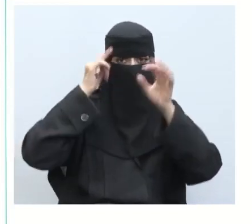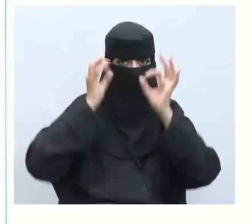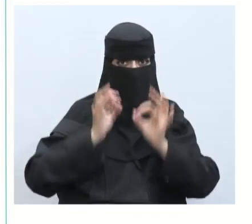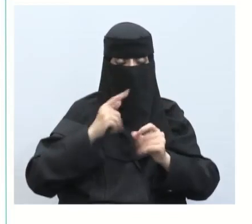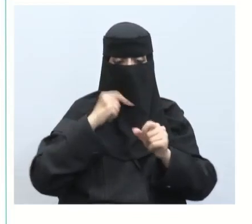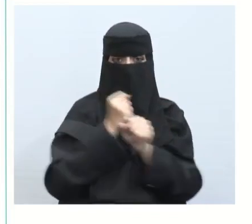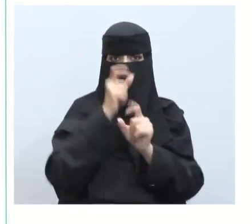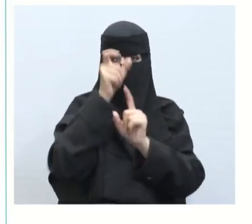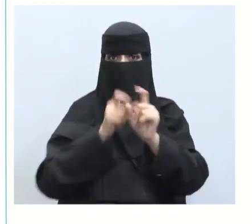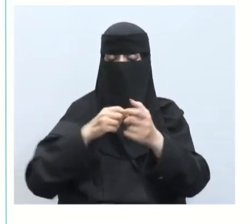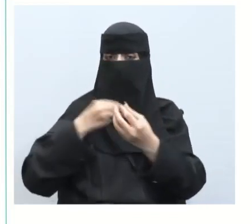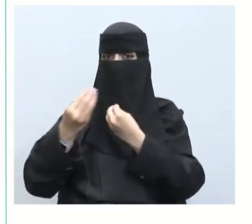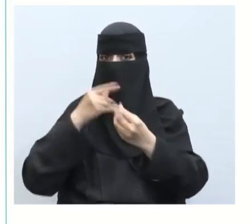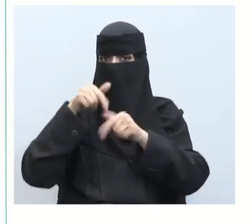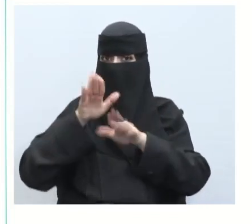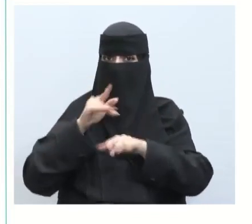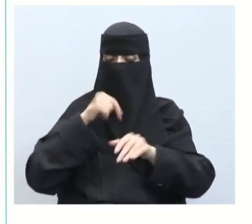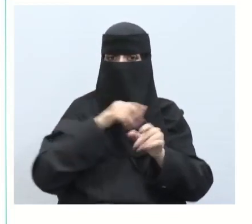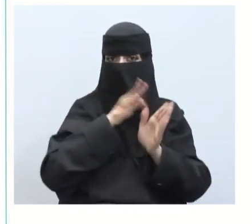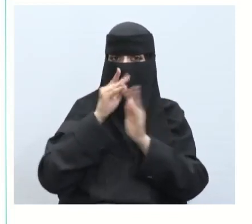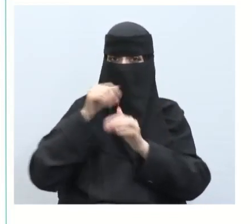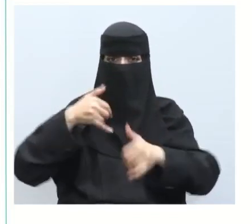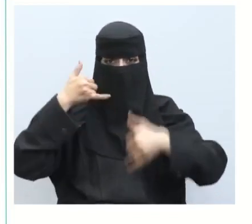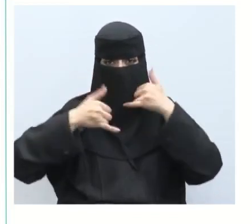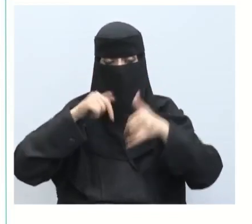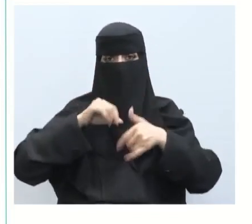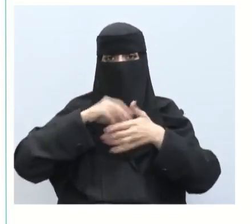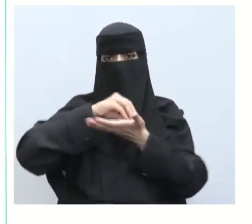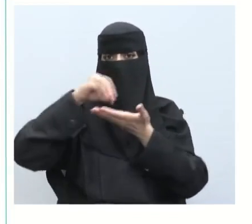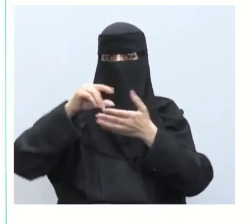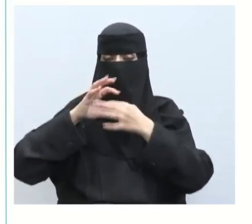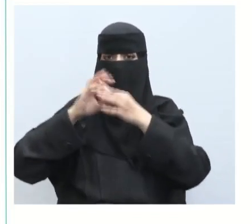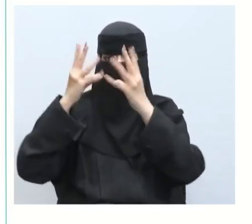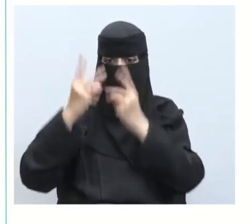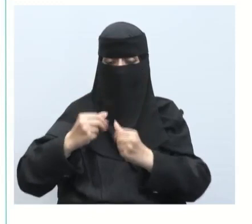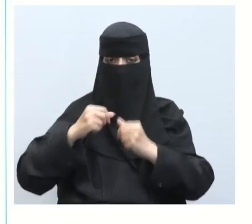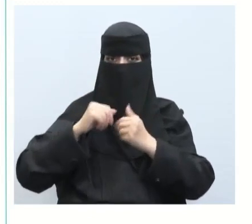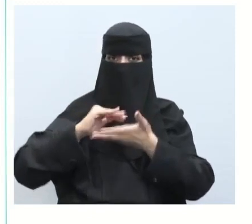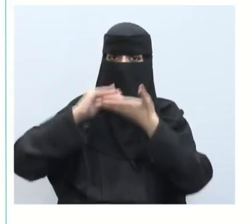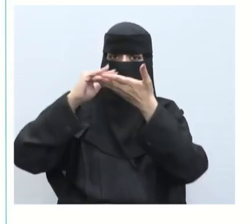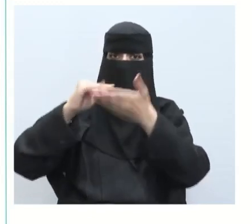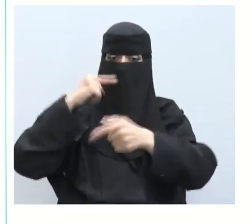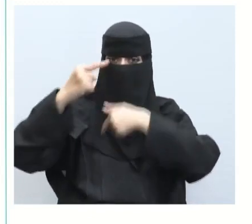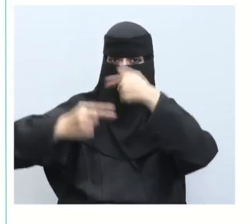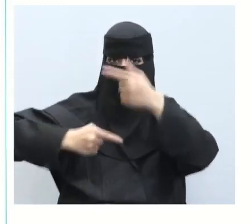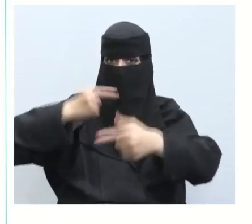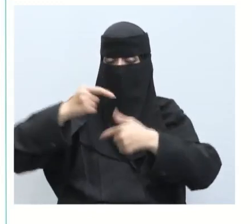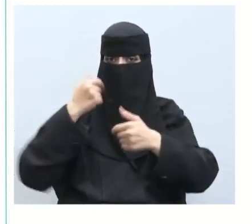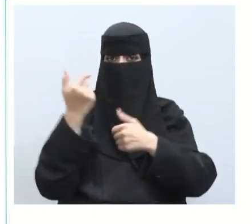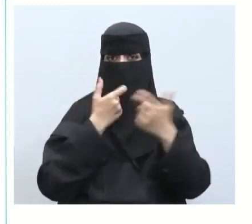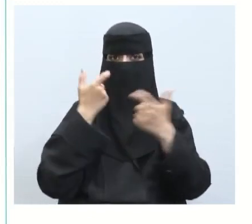العميل والتواصل مع العميل والاجهزه الاتصال والوسائل المناسبه التي تساعد اذا يتابع الموارد التي